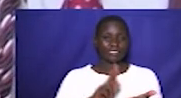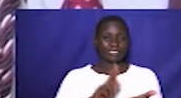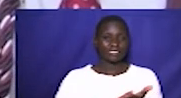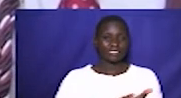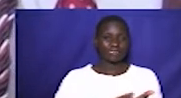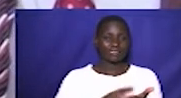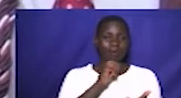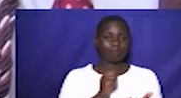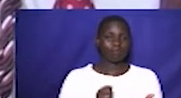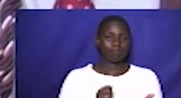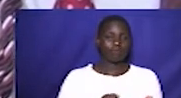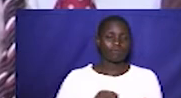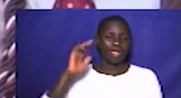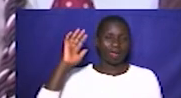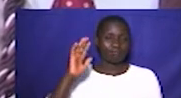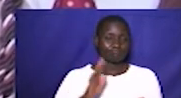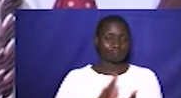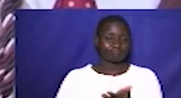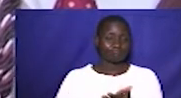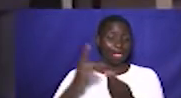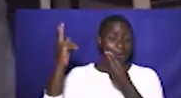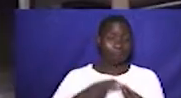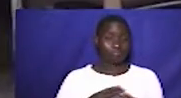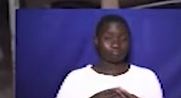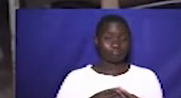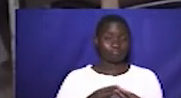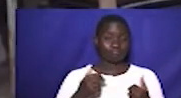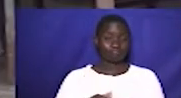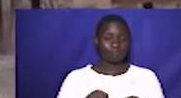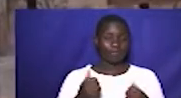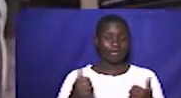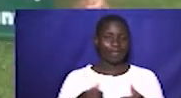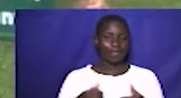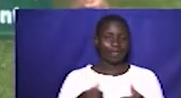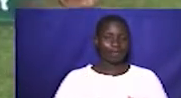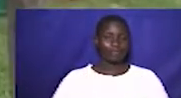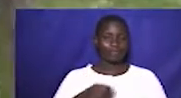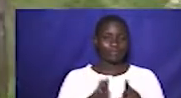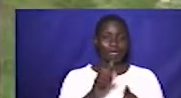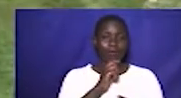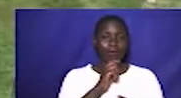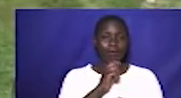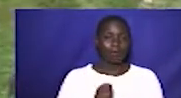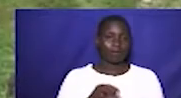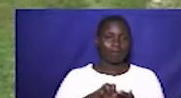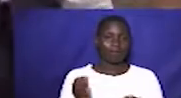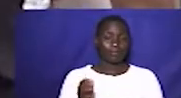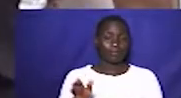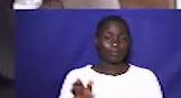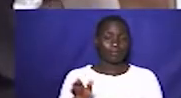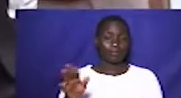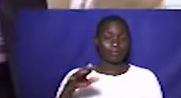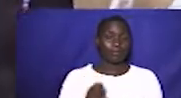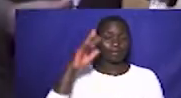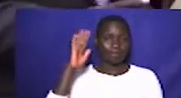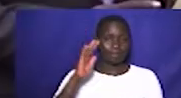tuko na imani kwamba mambo yataendelea kuimarika. Niko bona ba mura na baga kaboigo basoka kurwa sense meyega bale no kwege na